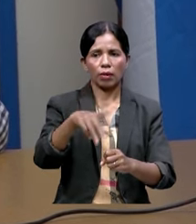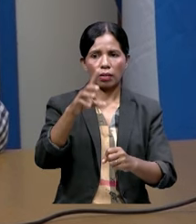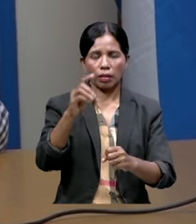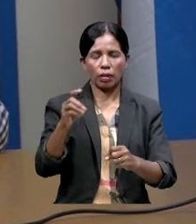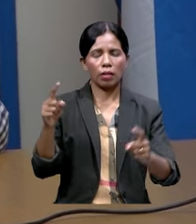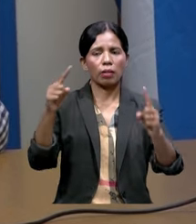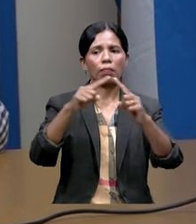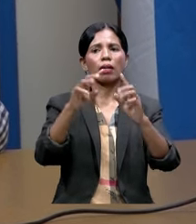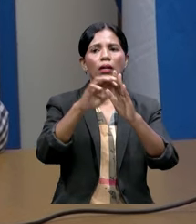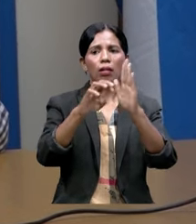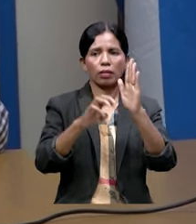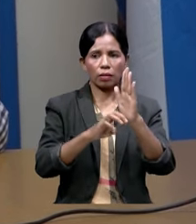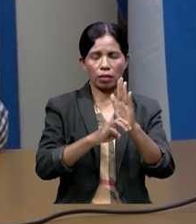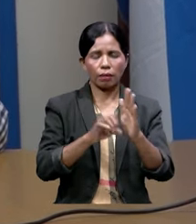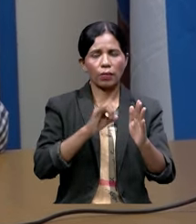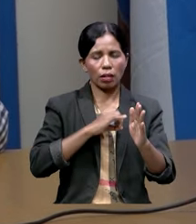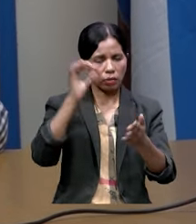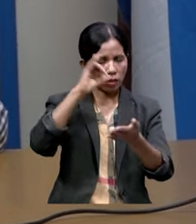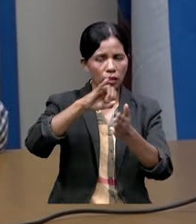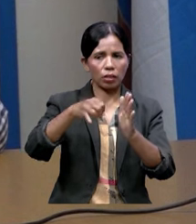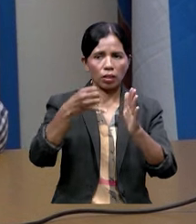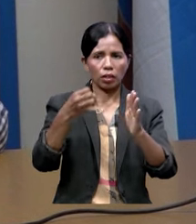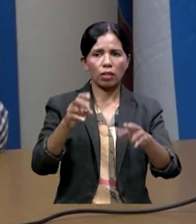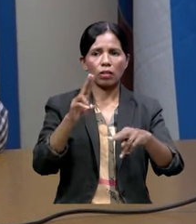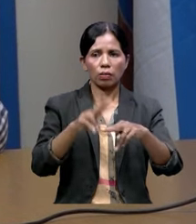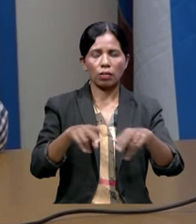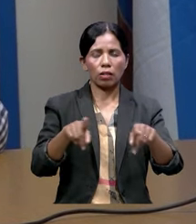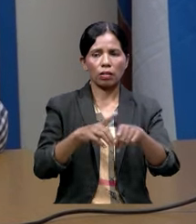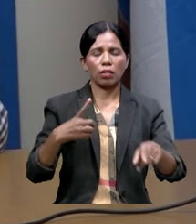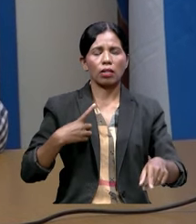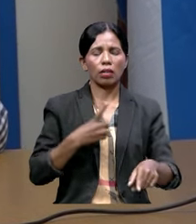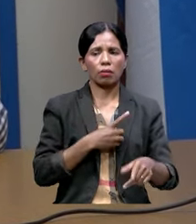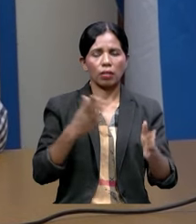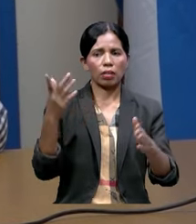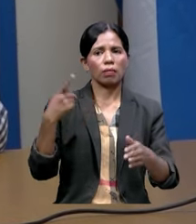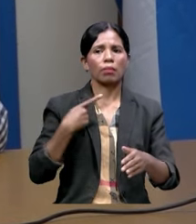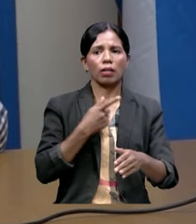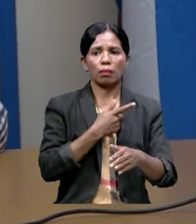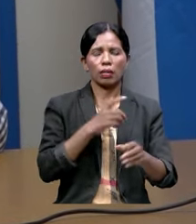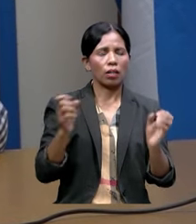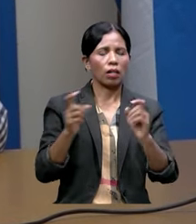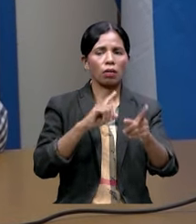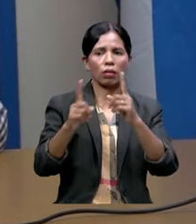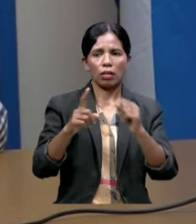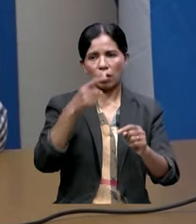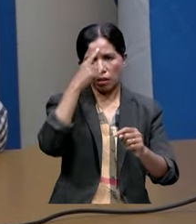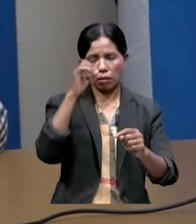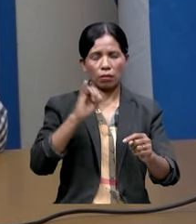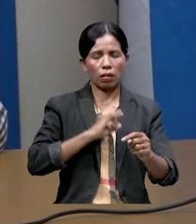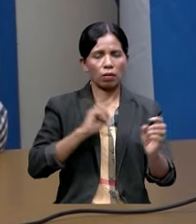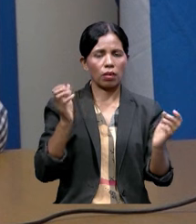estado. Hau sekretaris jeral tur helari tane sa deputado iha parlamen musla protes buat ida tambah hau la tambah guvern.